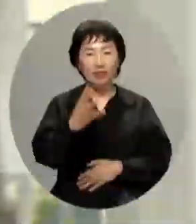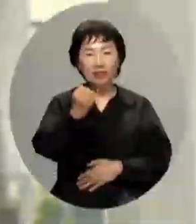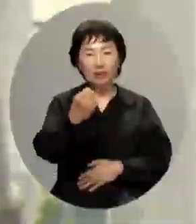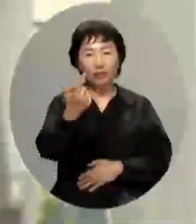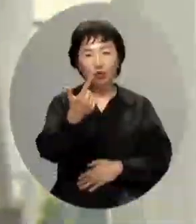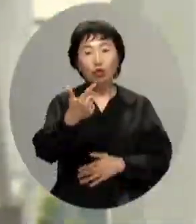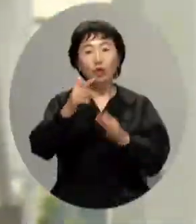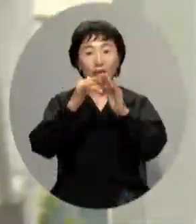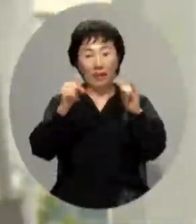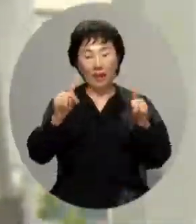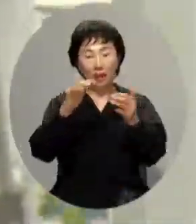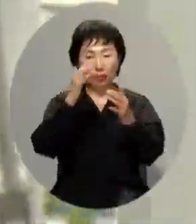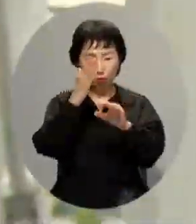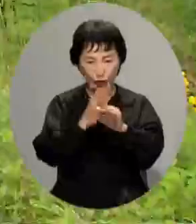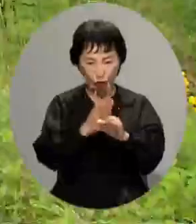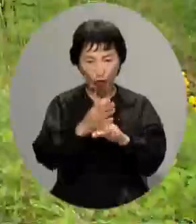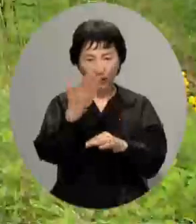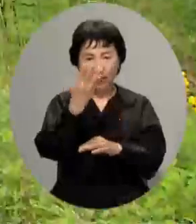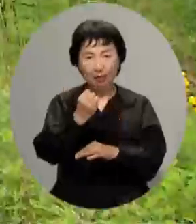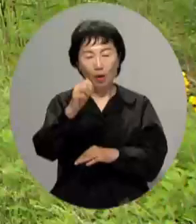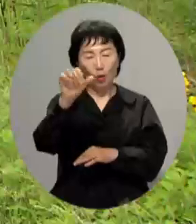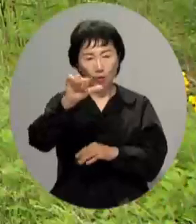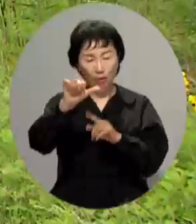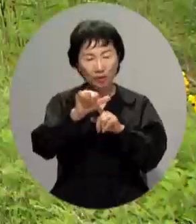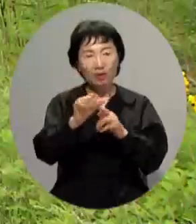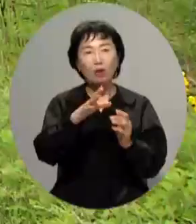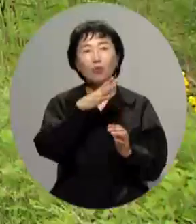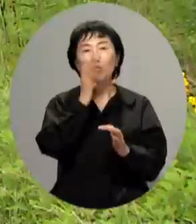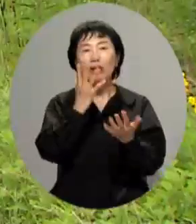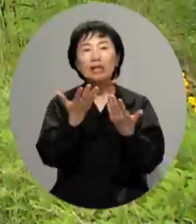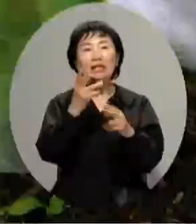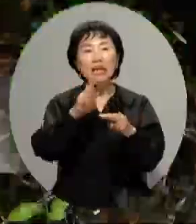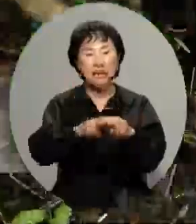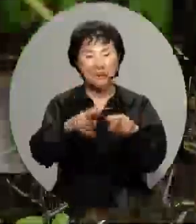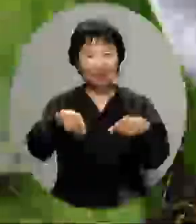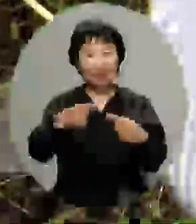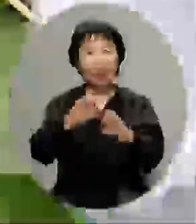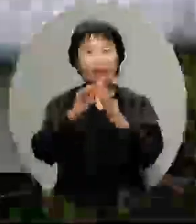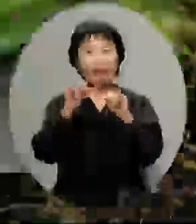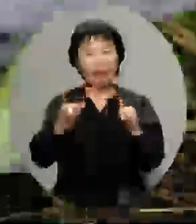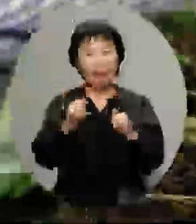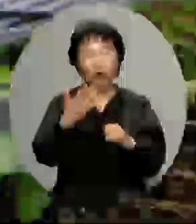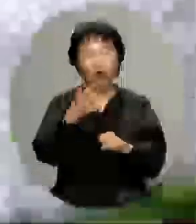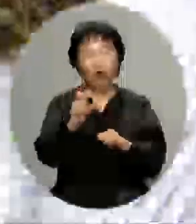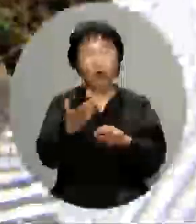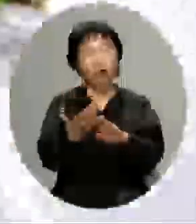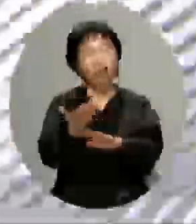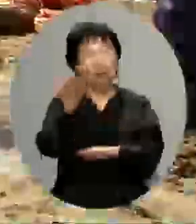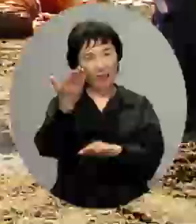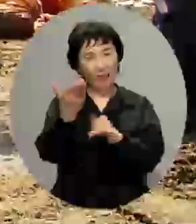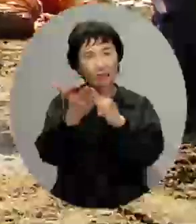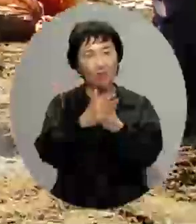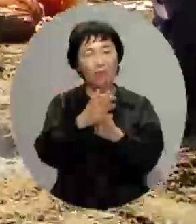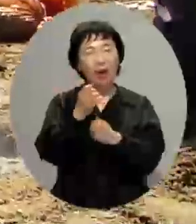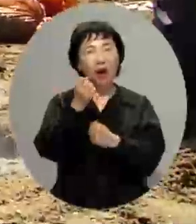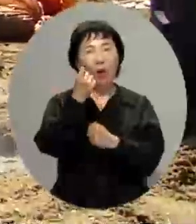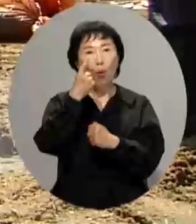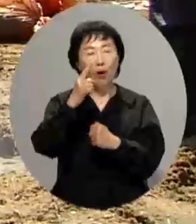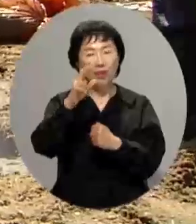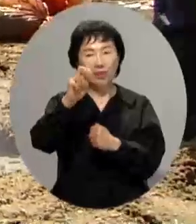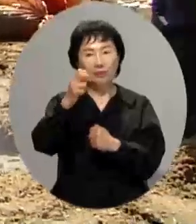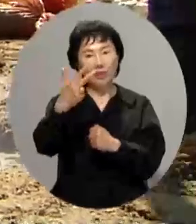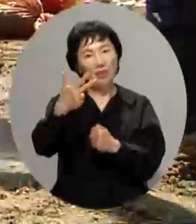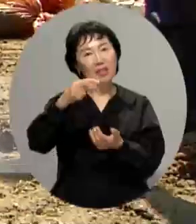명 가운데 4만 5천 명이 노인 일자리 사업 참여자로 볼 수 있는 65세 이상으로 월 27만 원을